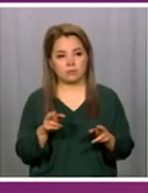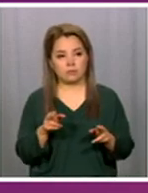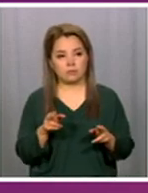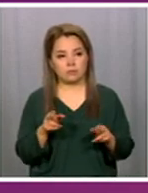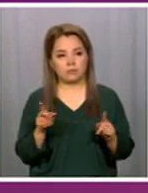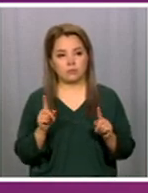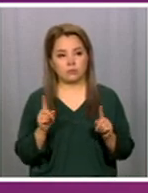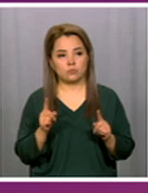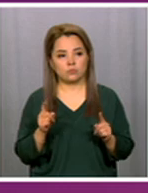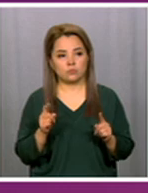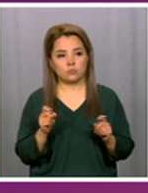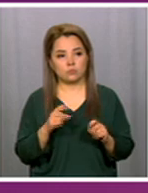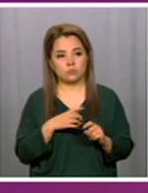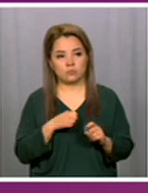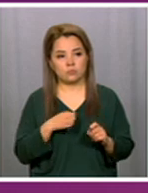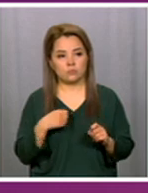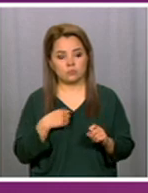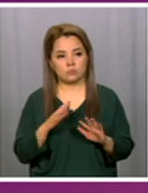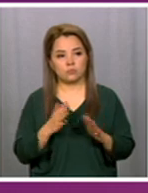Что-то нашло на меня.